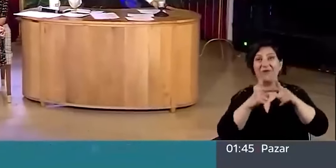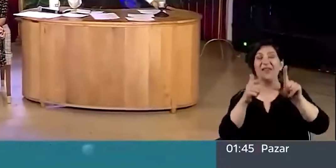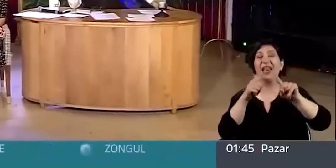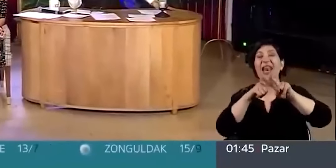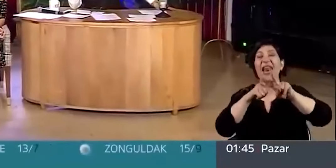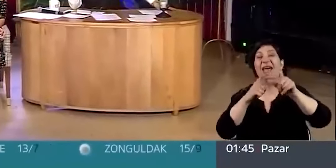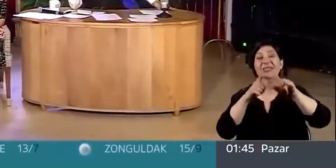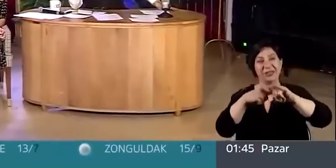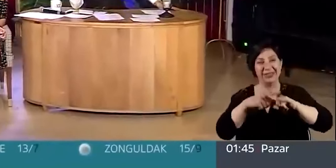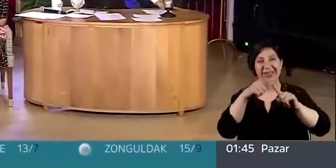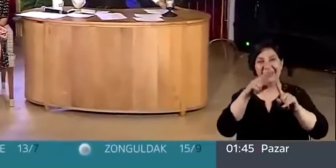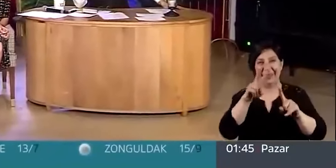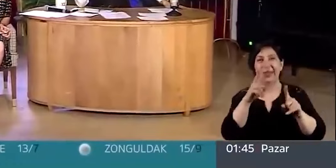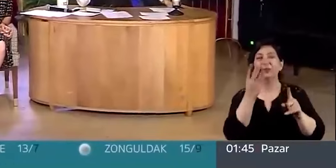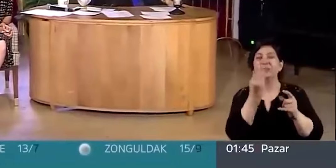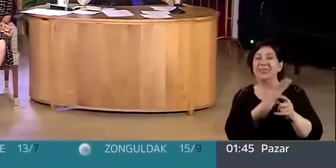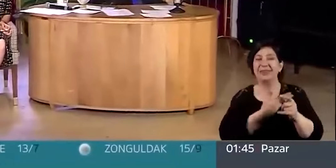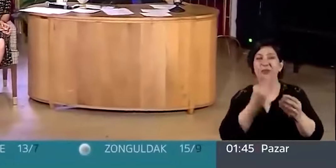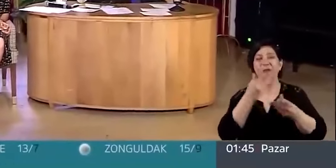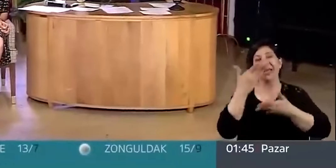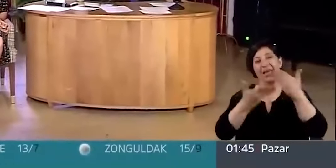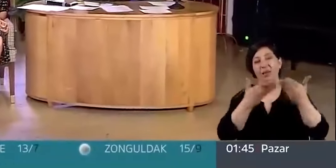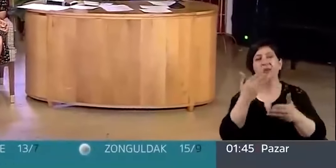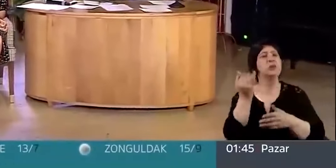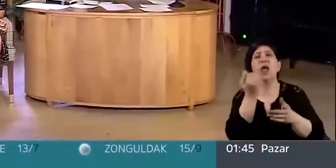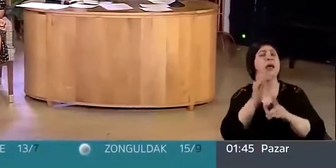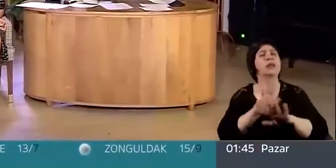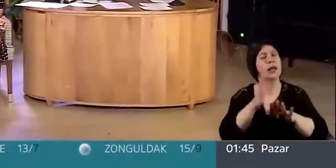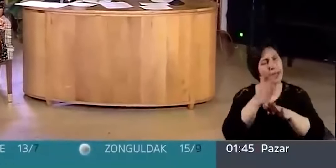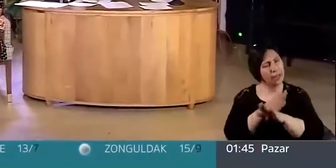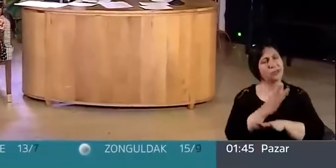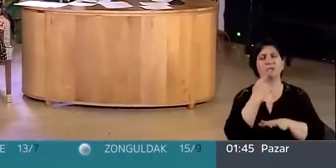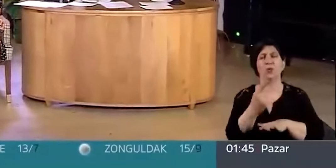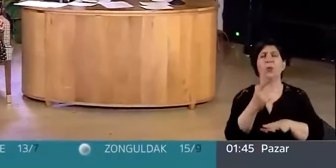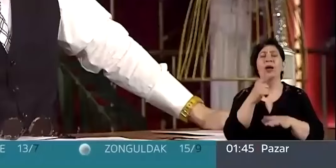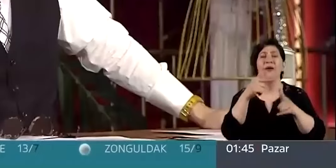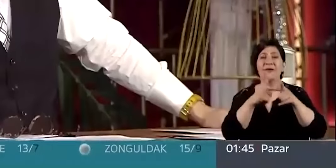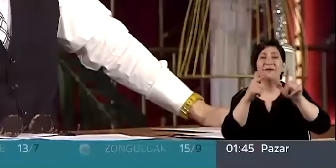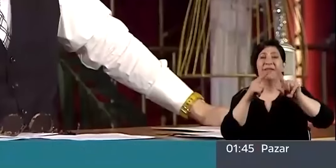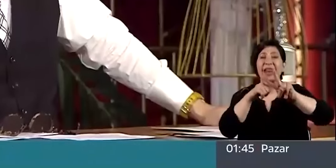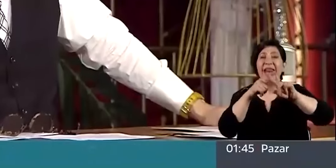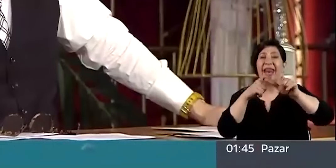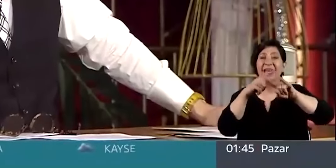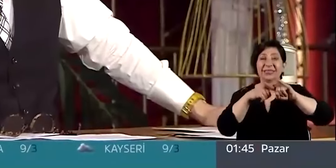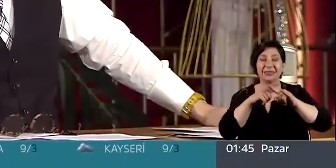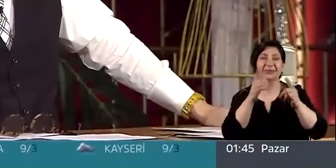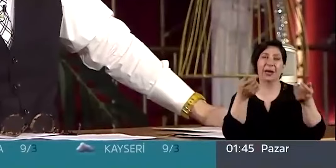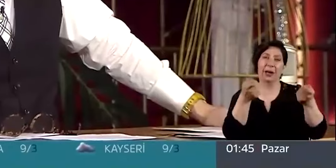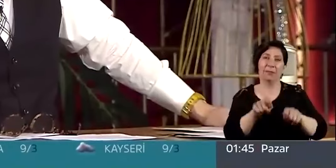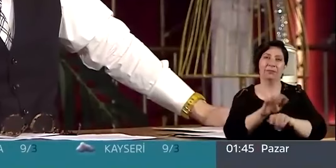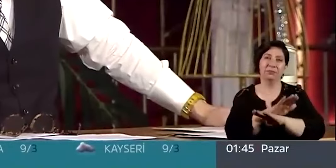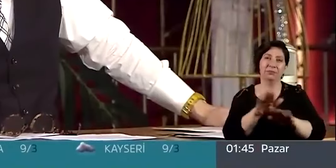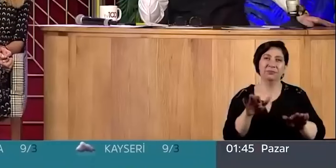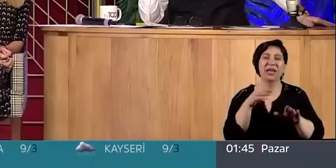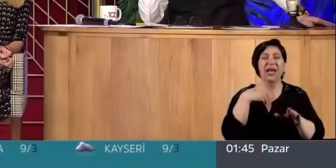TV çok severek çok güzel bahsediyoruz. Dalga geçmek için söylemiyorum hakikaten Flash TV'nin aramızdan ayrılması